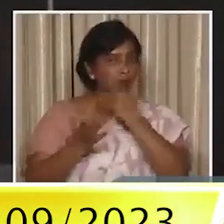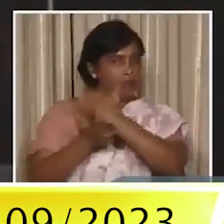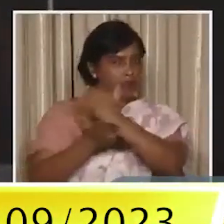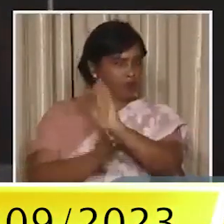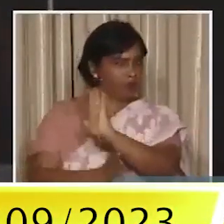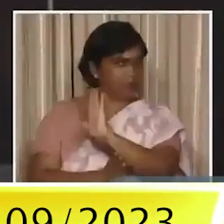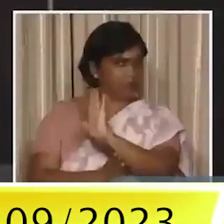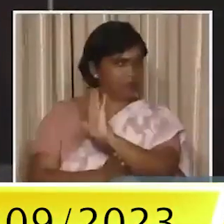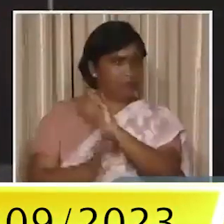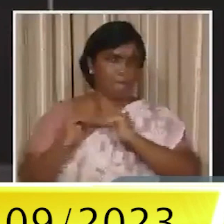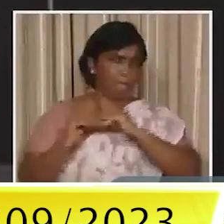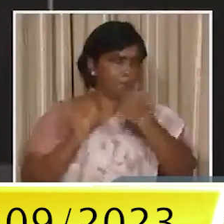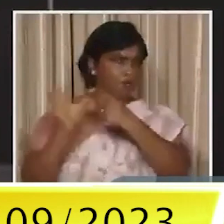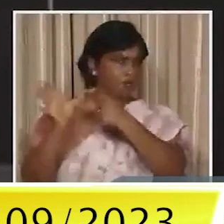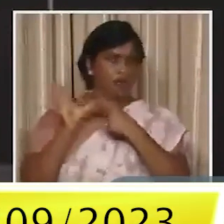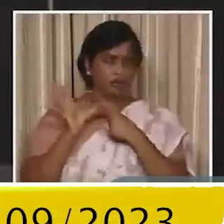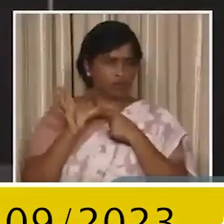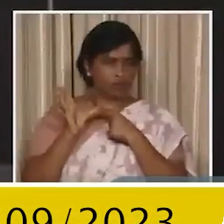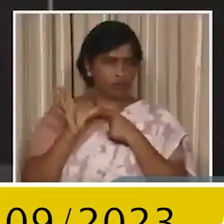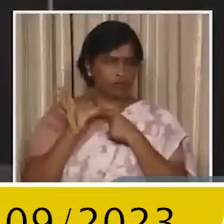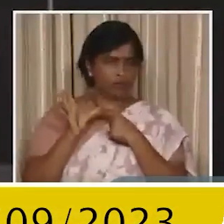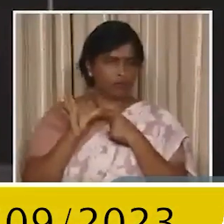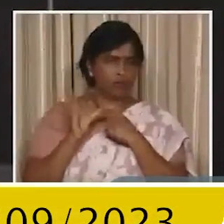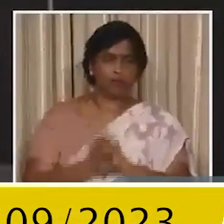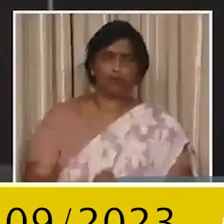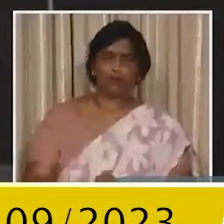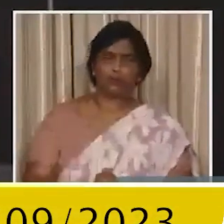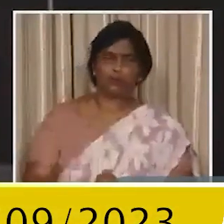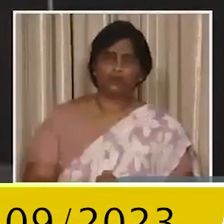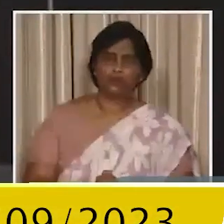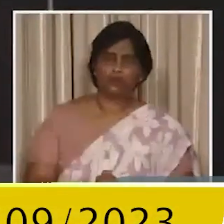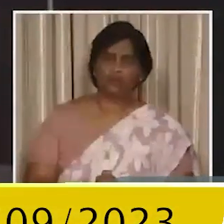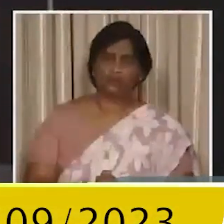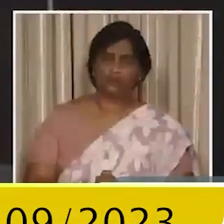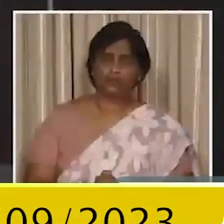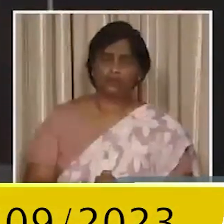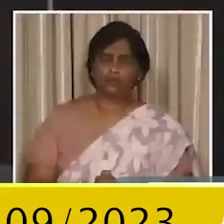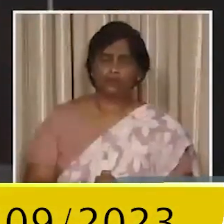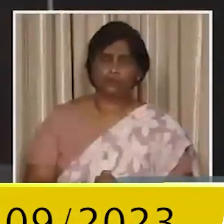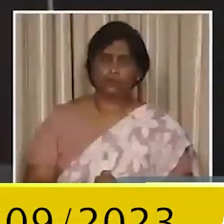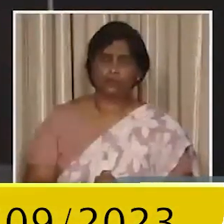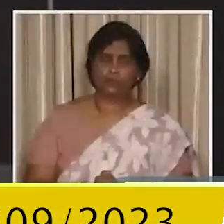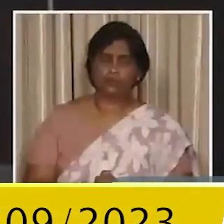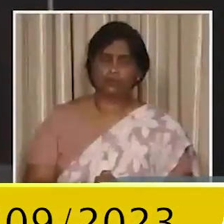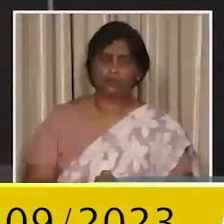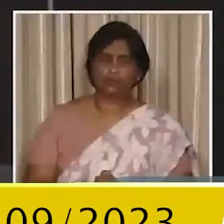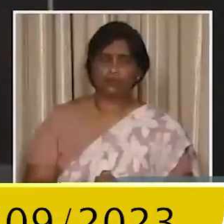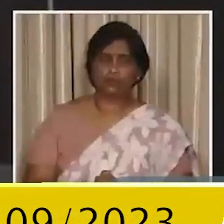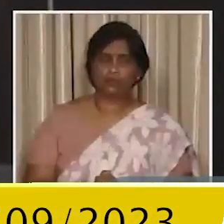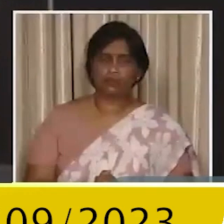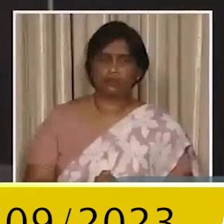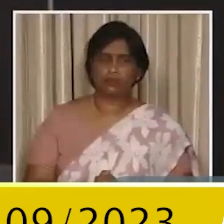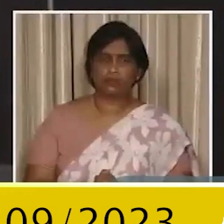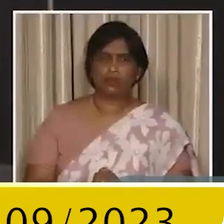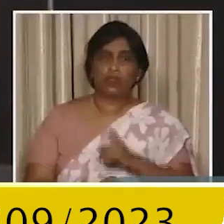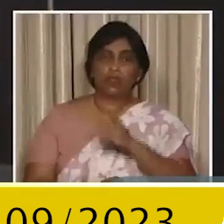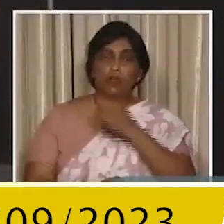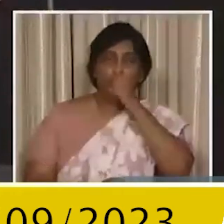මට මේ මේ සිමුලාසරේ ඉන්න මාතෘතුමනේ මේ පත්තපල් බොරු කියන්නේ. ඒවා කටවහගෙන අහගෙන ඉන්න කියන්න. පස්සේ කියන්න